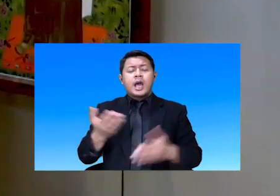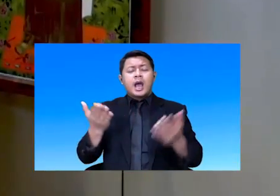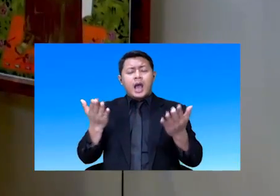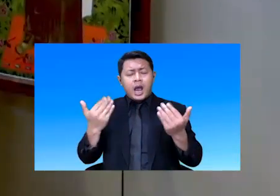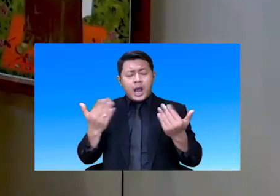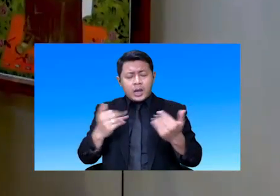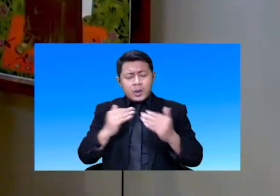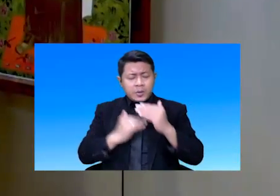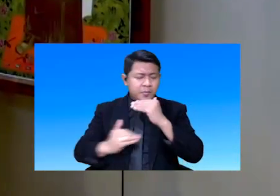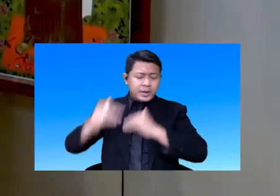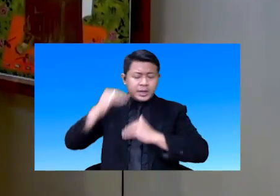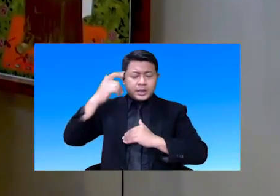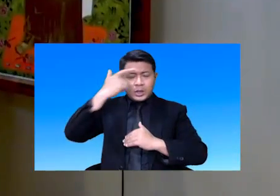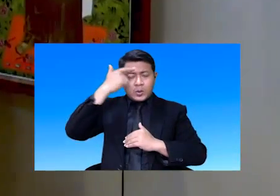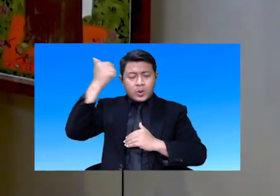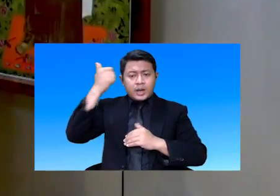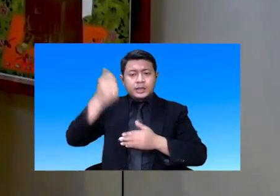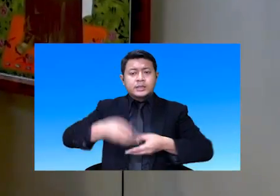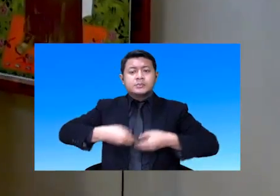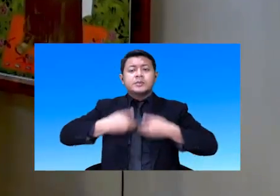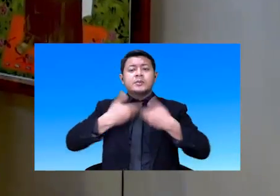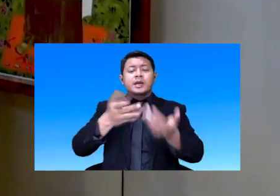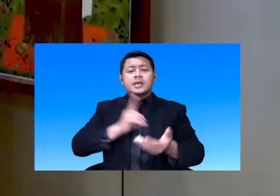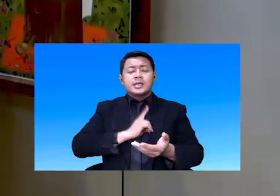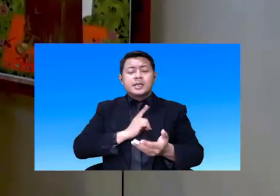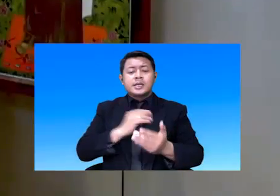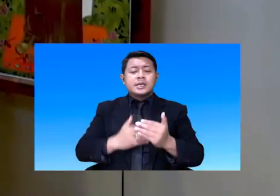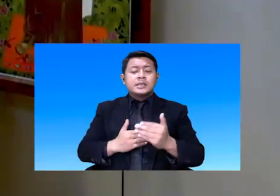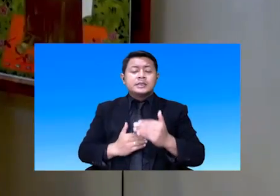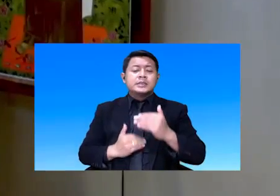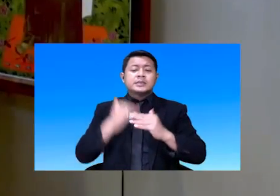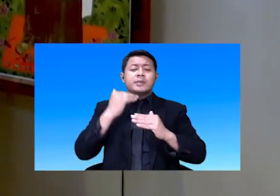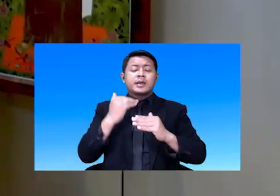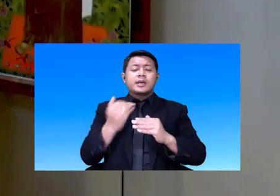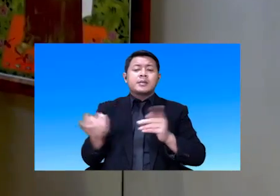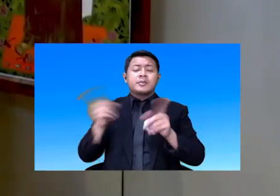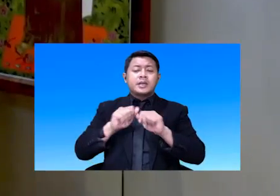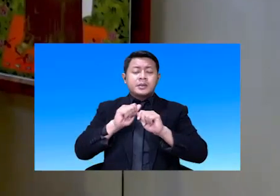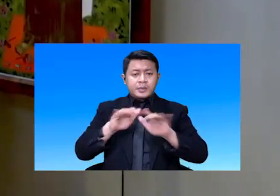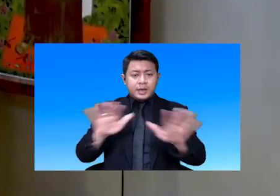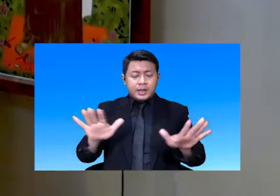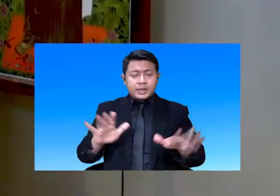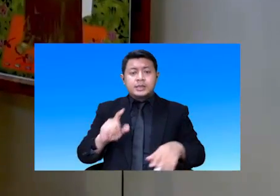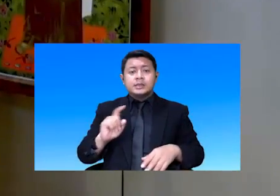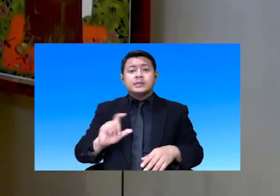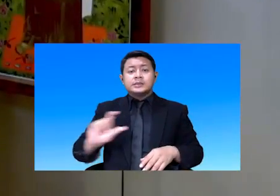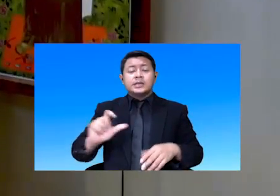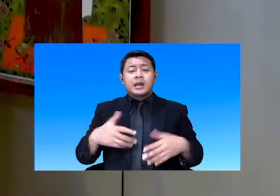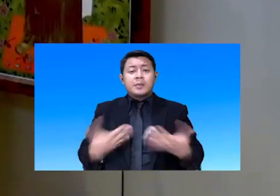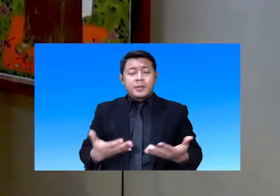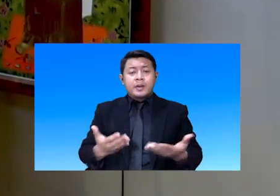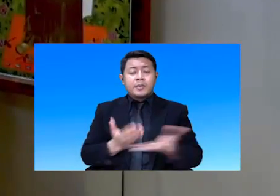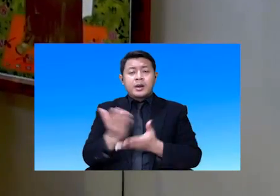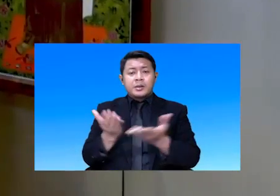kita. Kita diajak untuk meningkatkan kualitas pemberian diri kita dengan kata semakin menjadi berkat. Bagaimana